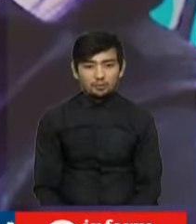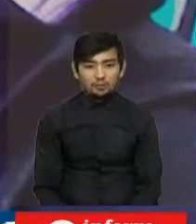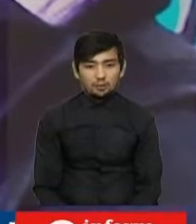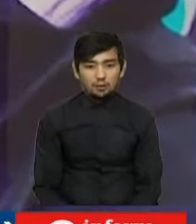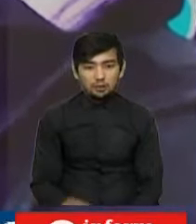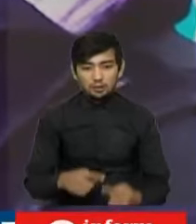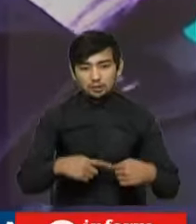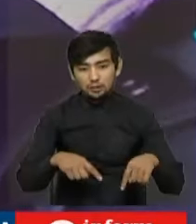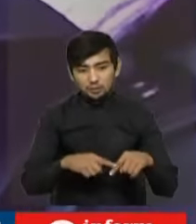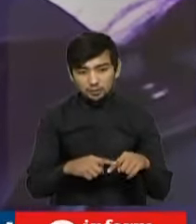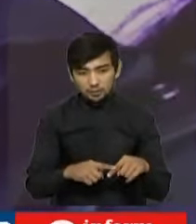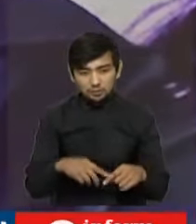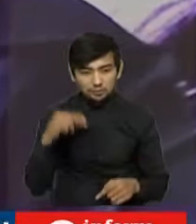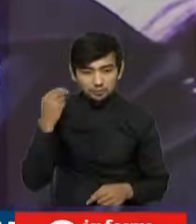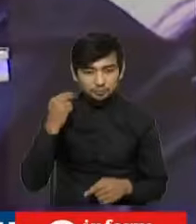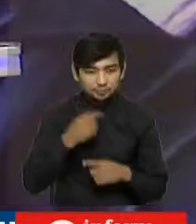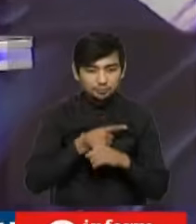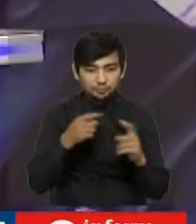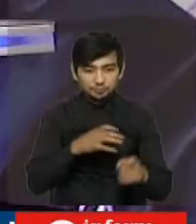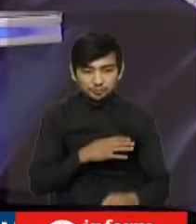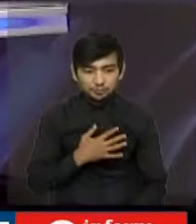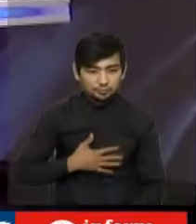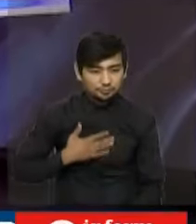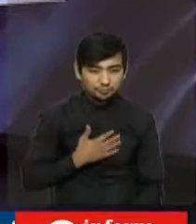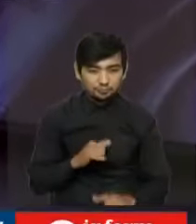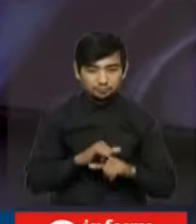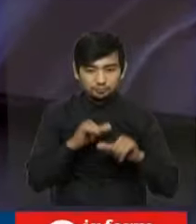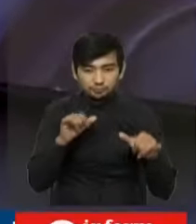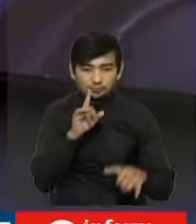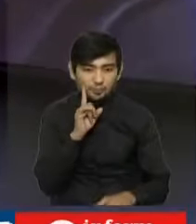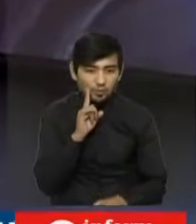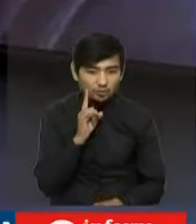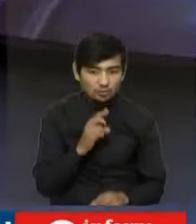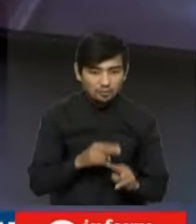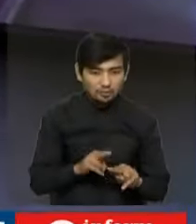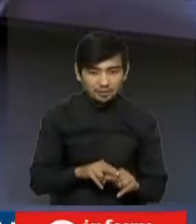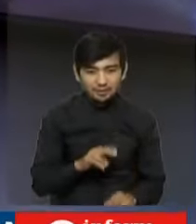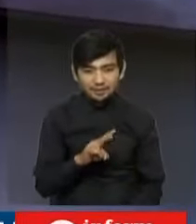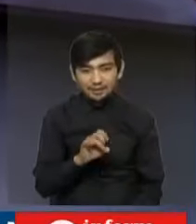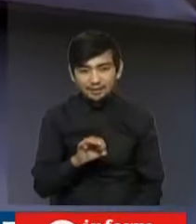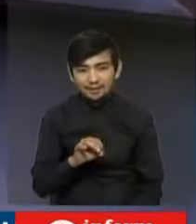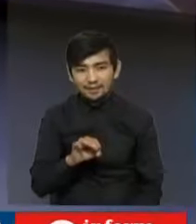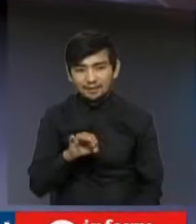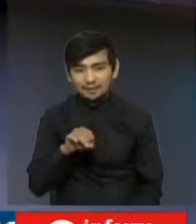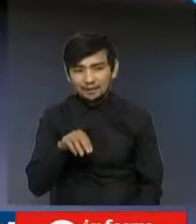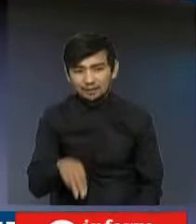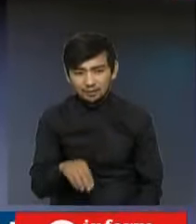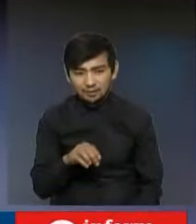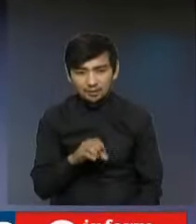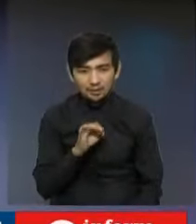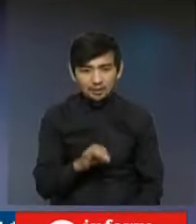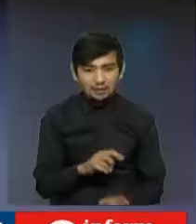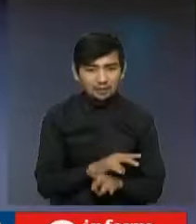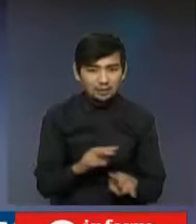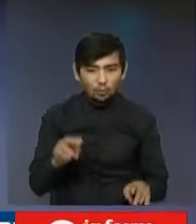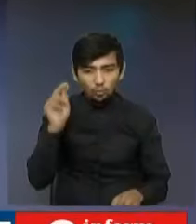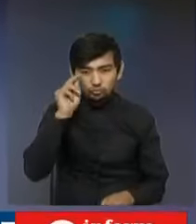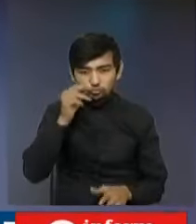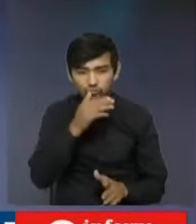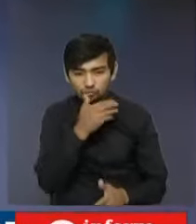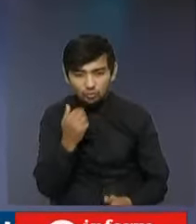Международная организация труда бьет тревогу. Обеспокоенность вызывает растущая доля молодежи НИИТ. Иными словами, это нигде не обучающиеся